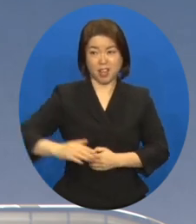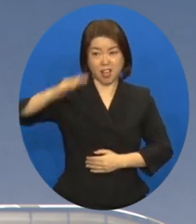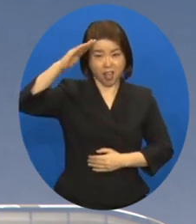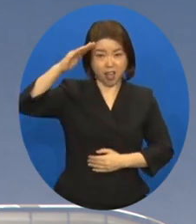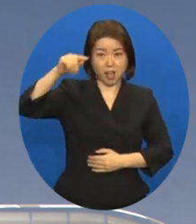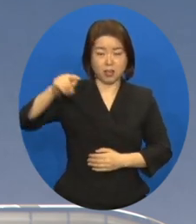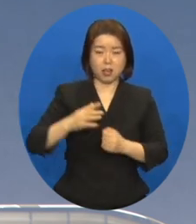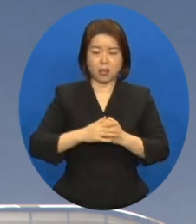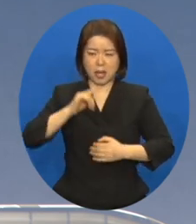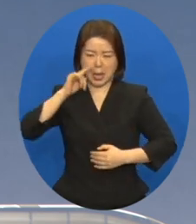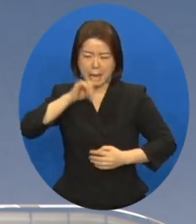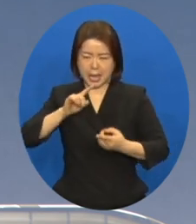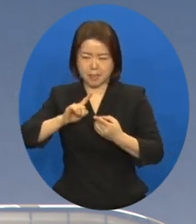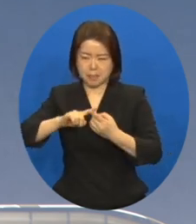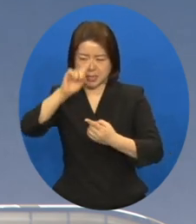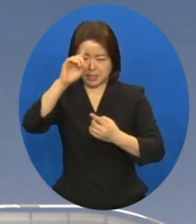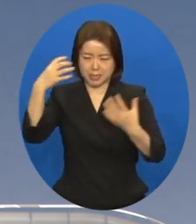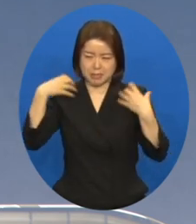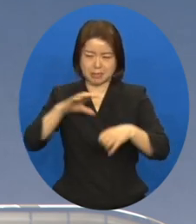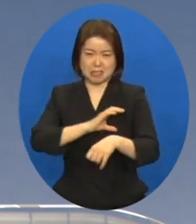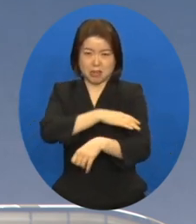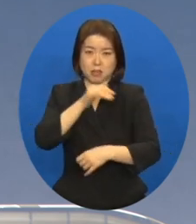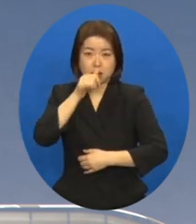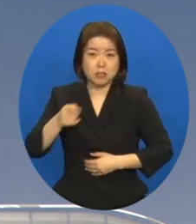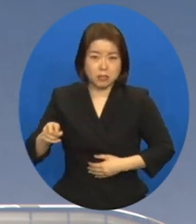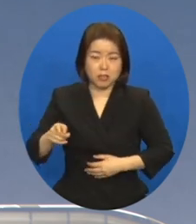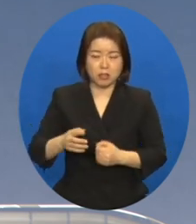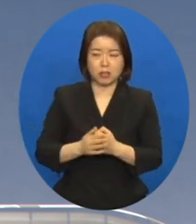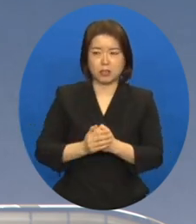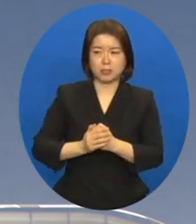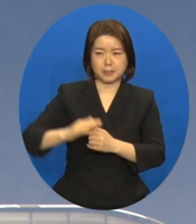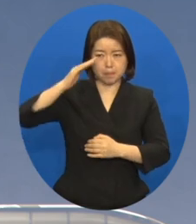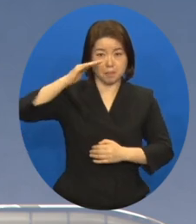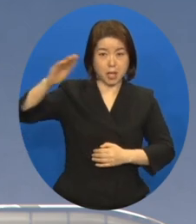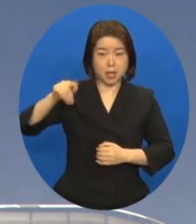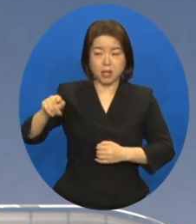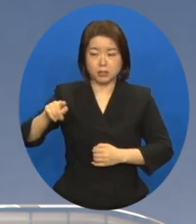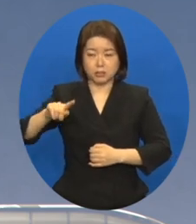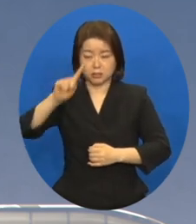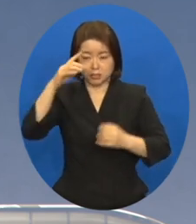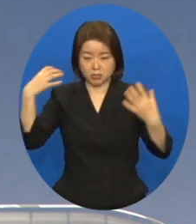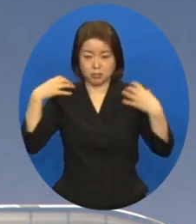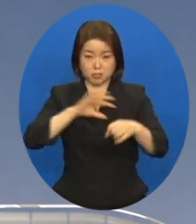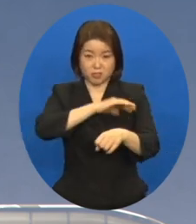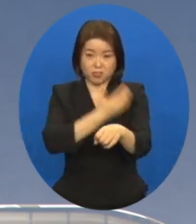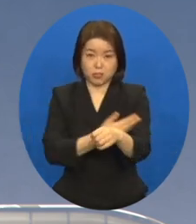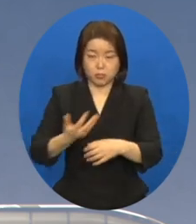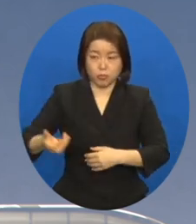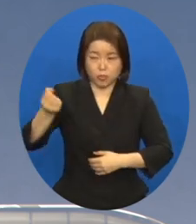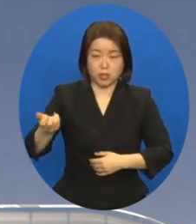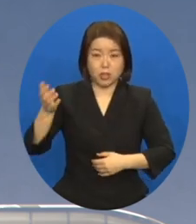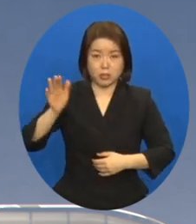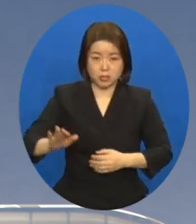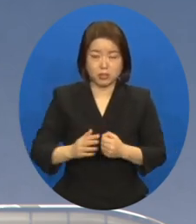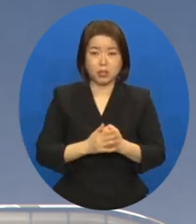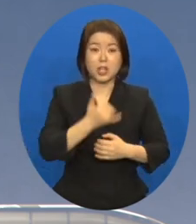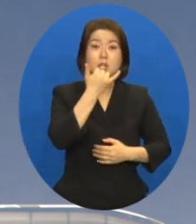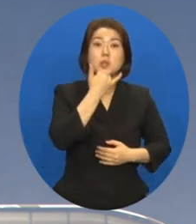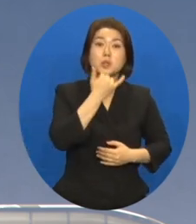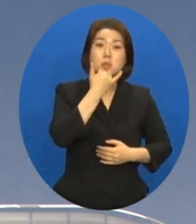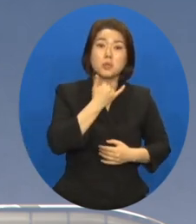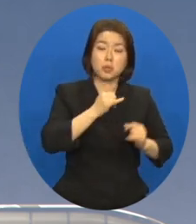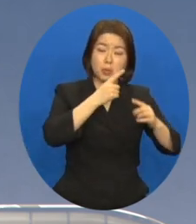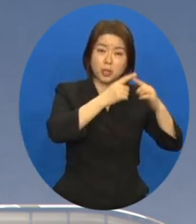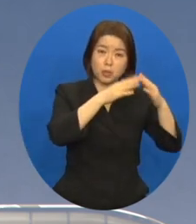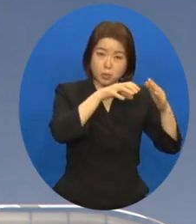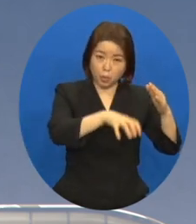정말 악마적인 정권이죠. 그 히틀러 정권이 들어섰을 때 독일 교회, 그 지성적인